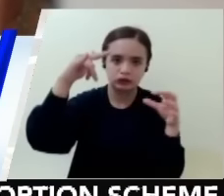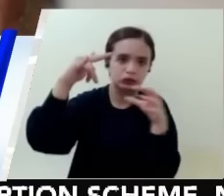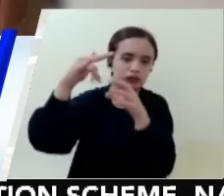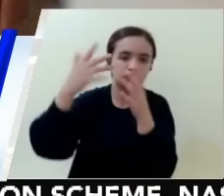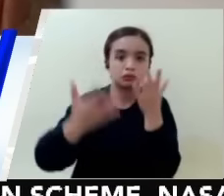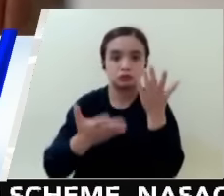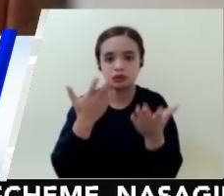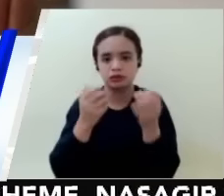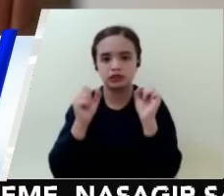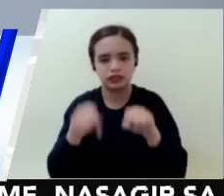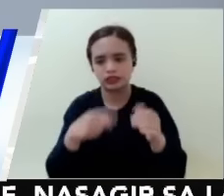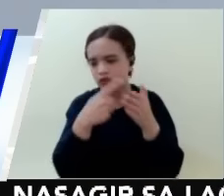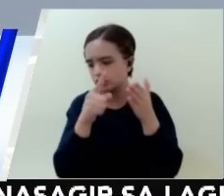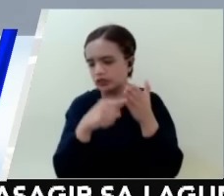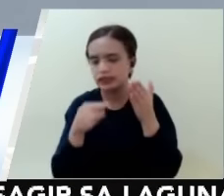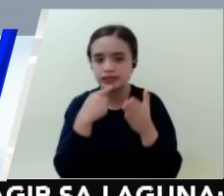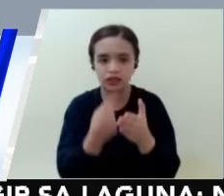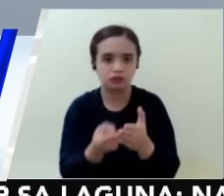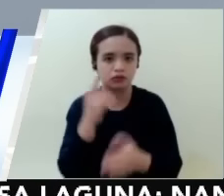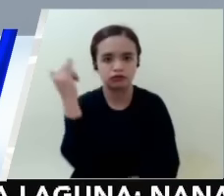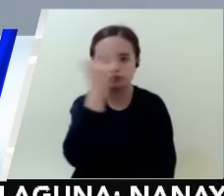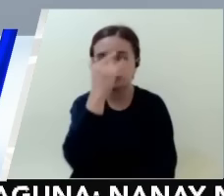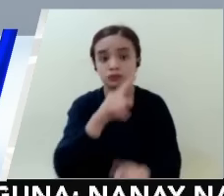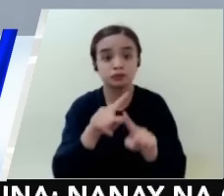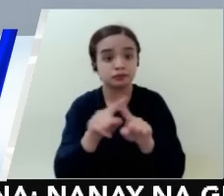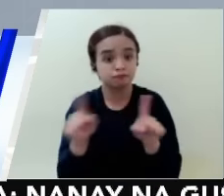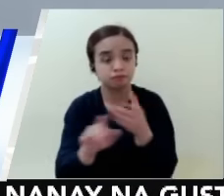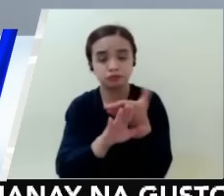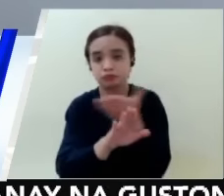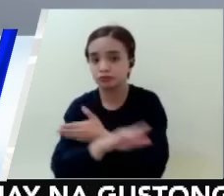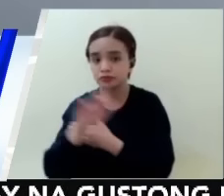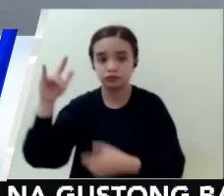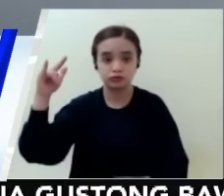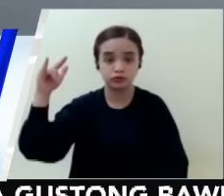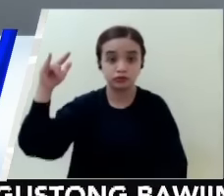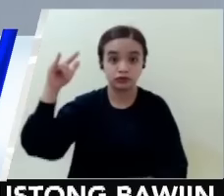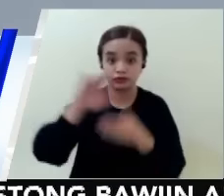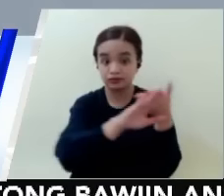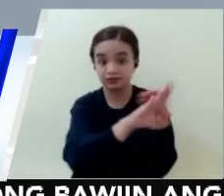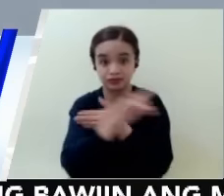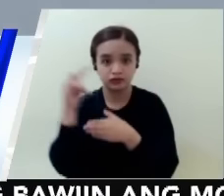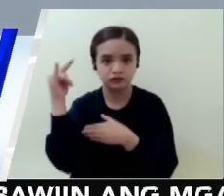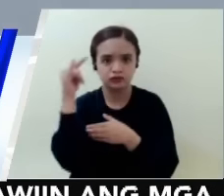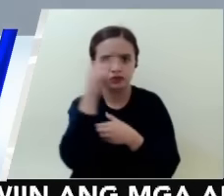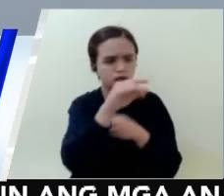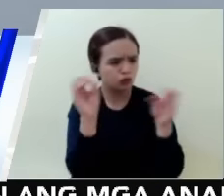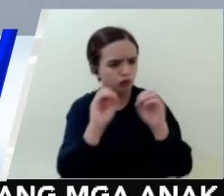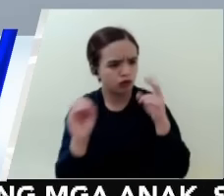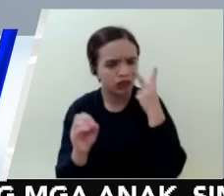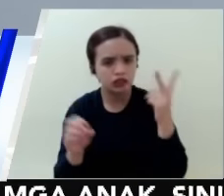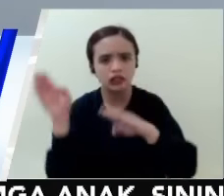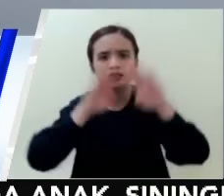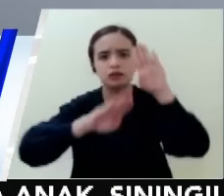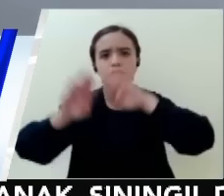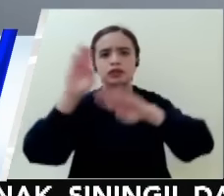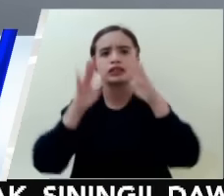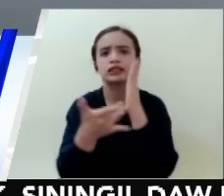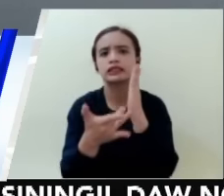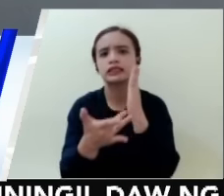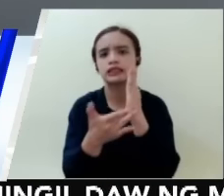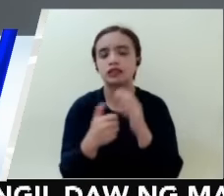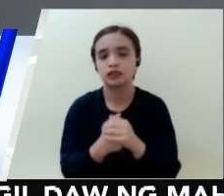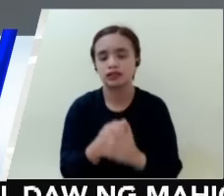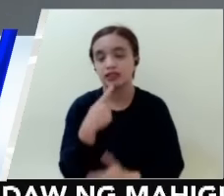ito ayon sa airline. Pero bago lumipad ang flight 2283, hindi naman daw ito nakitaan ng problemang teknikal. Ayon sa mga